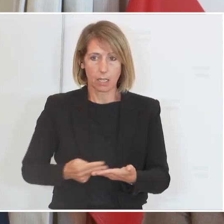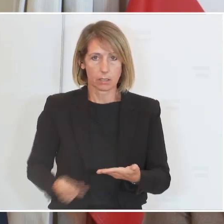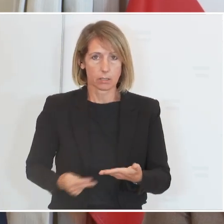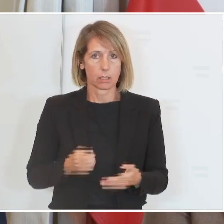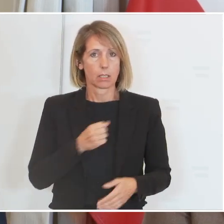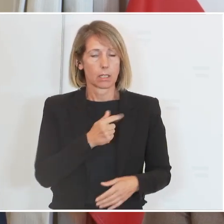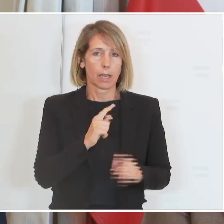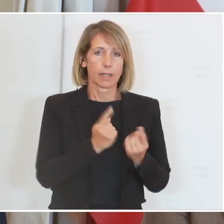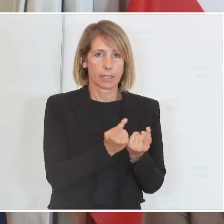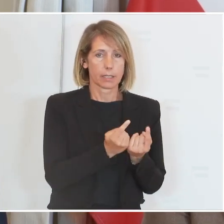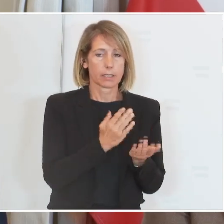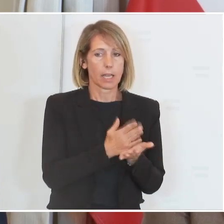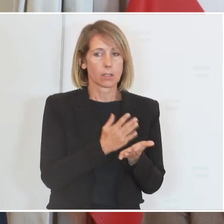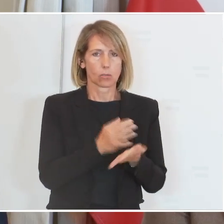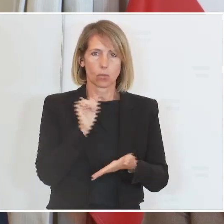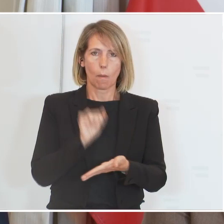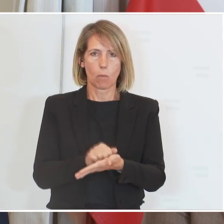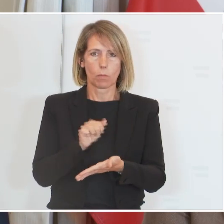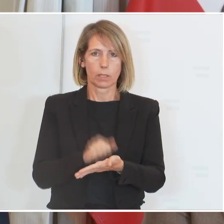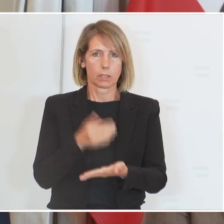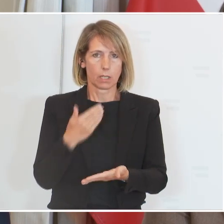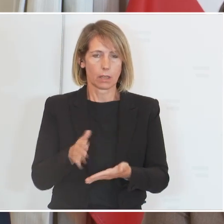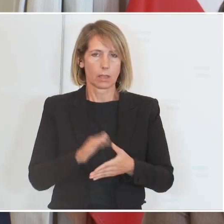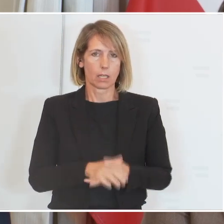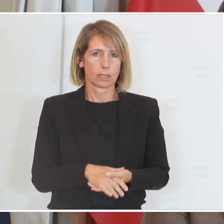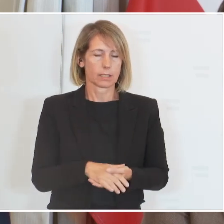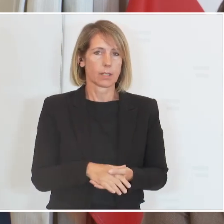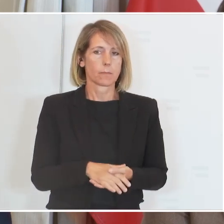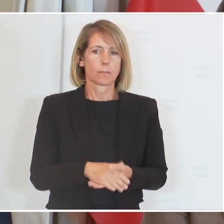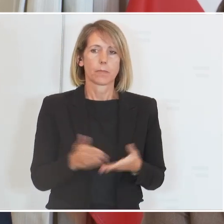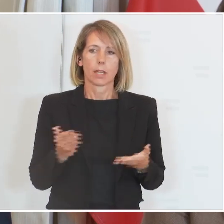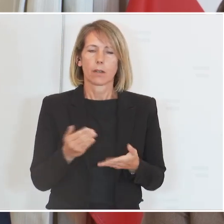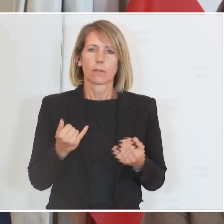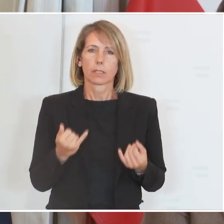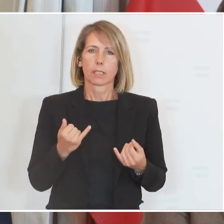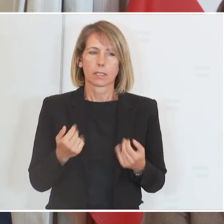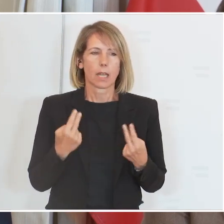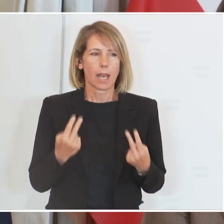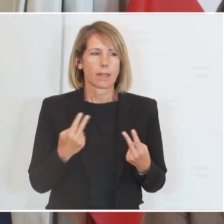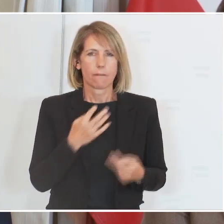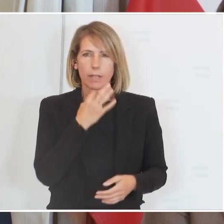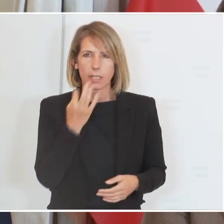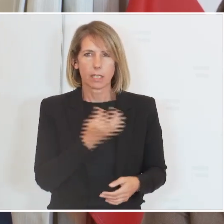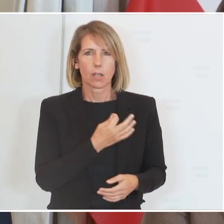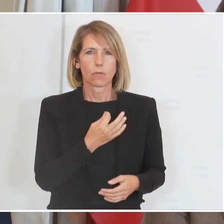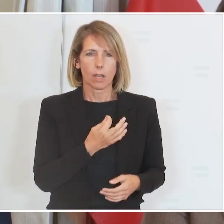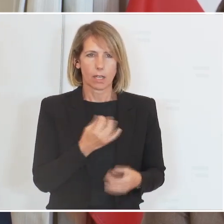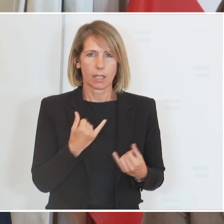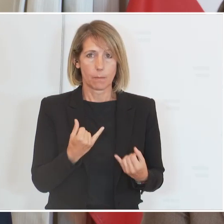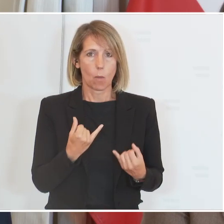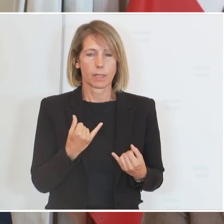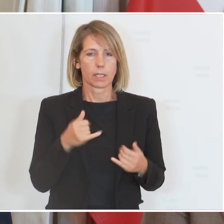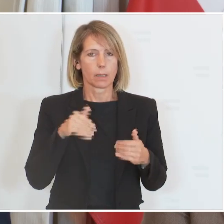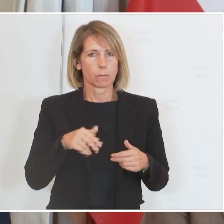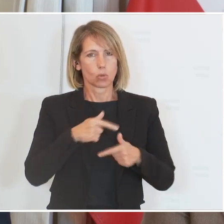Zeitungen selbst publiziert. Das, was, finde ich, einer der wesentlichsten Fragen ist, die